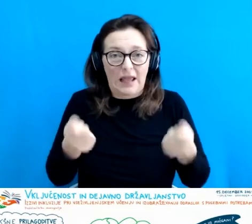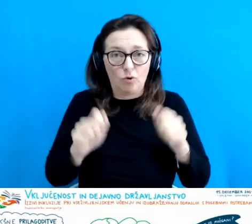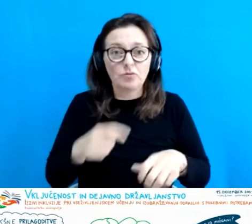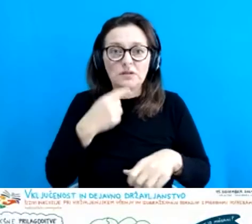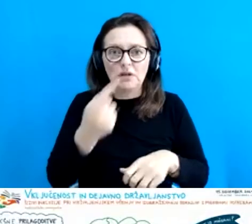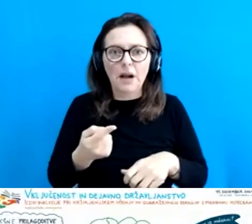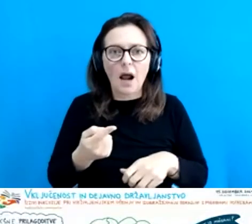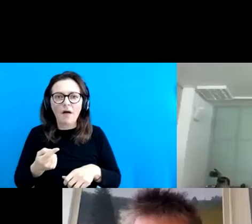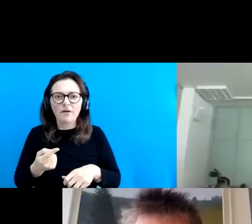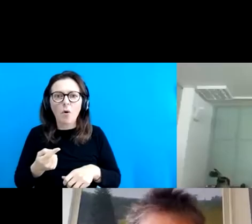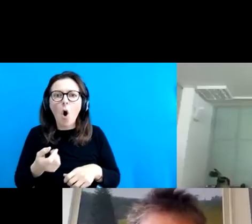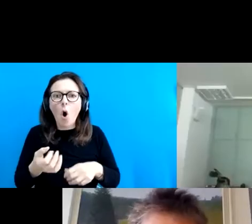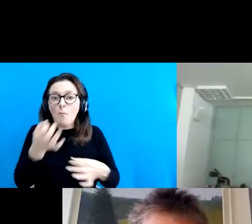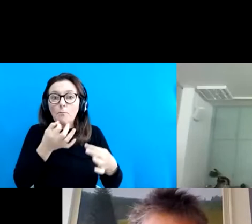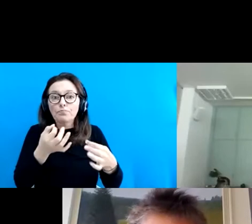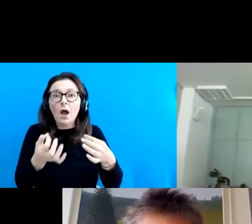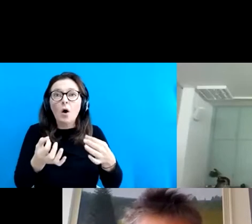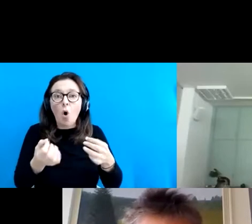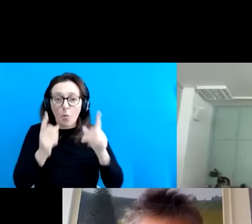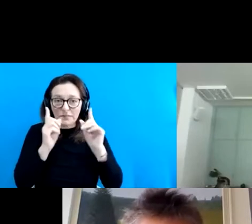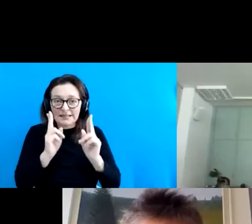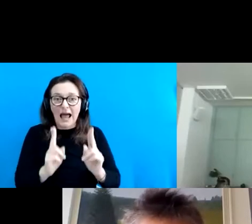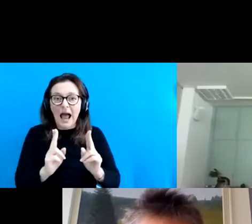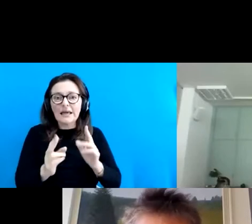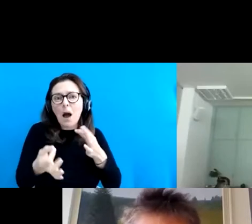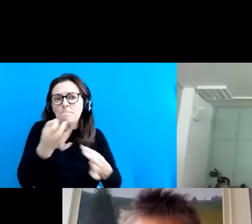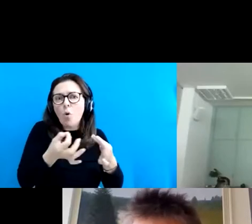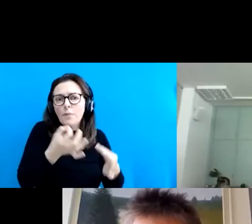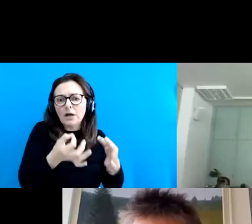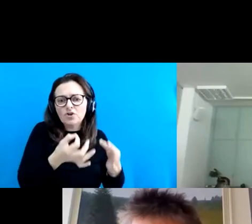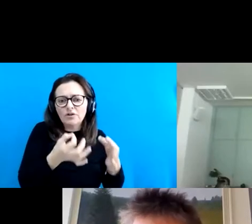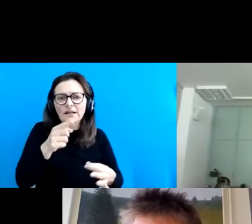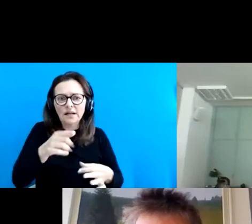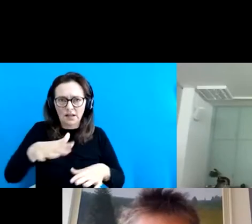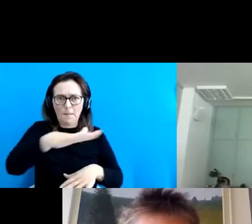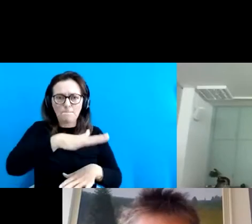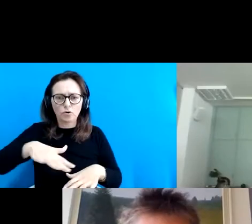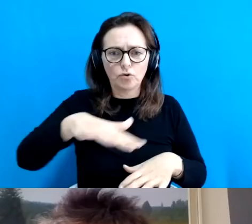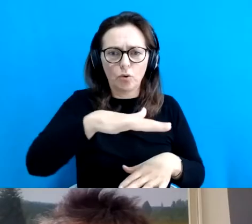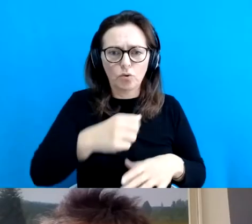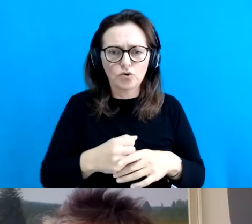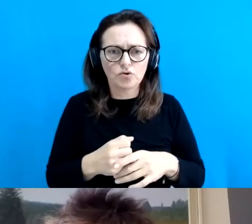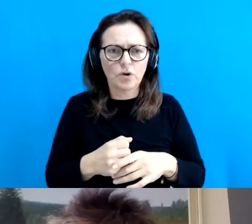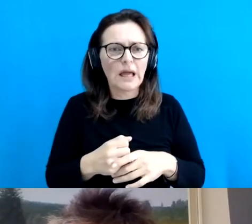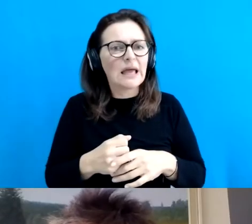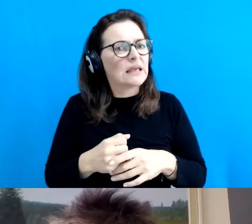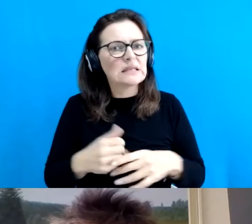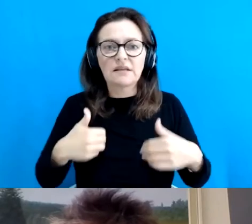potem. Ne? In zato sem vesel, da vam je uspelo tako kvalitetno monografijo